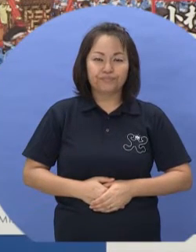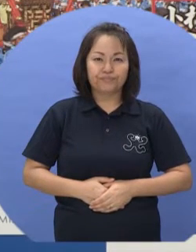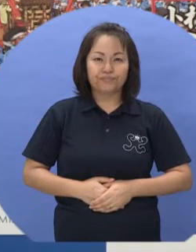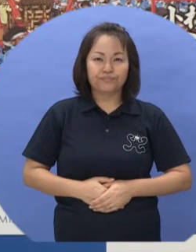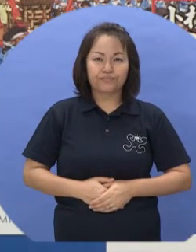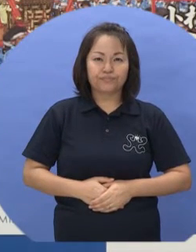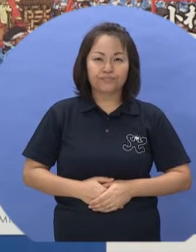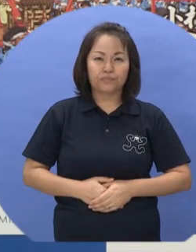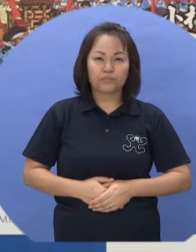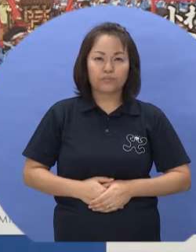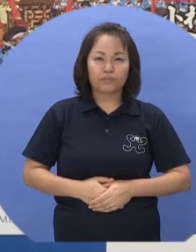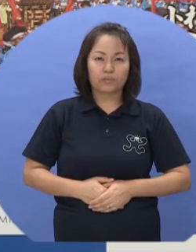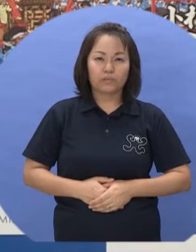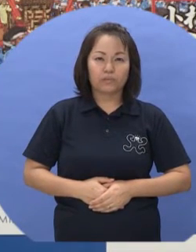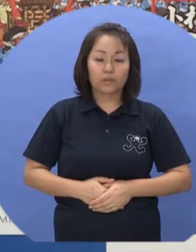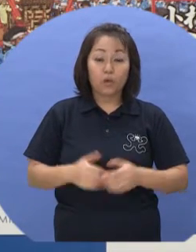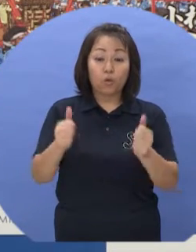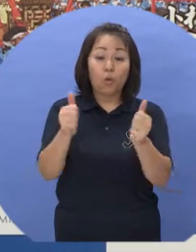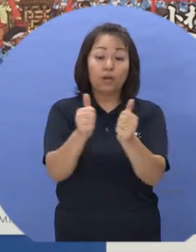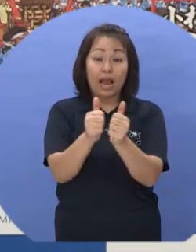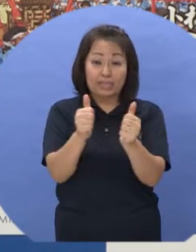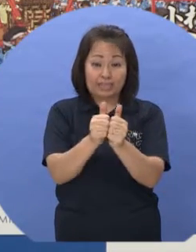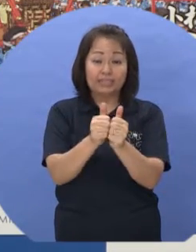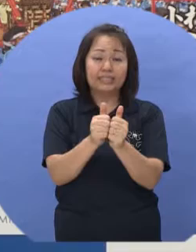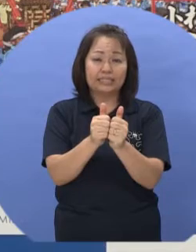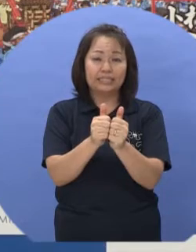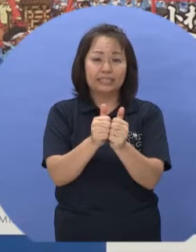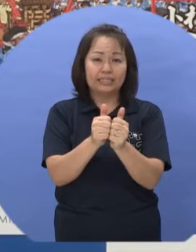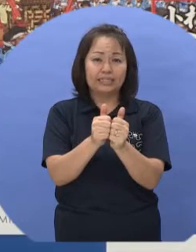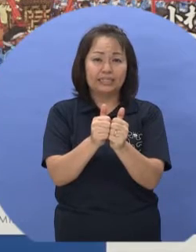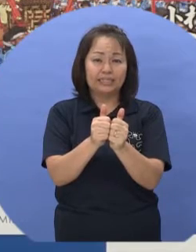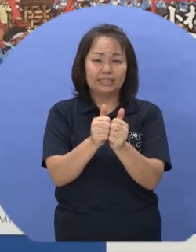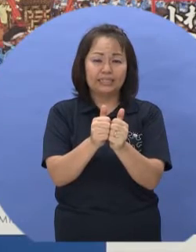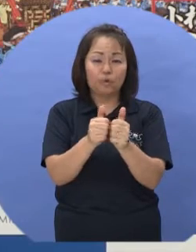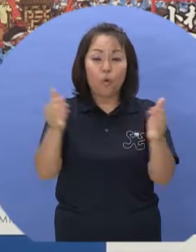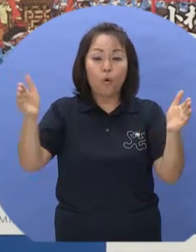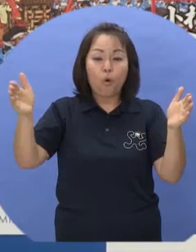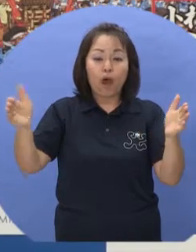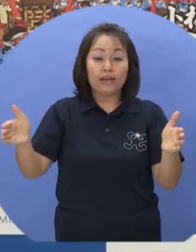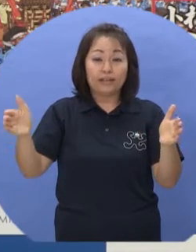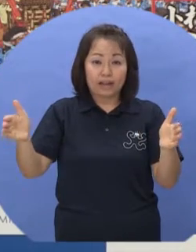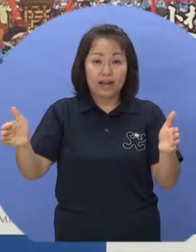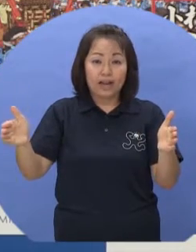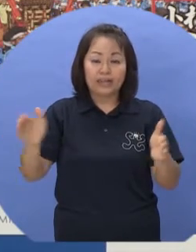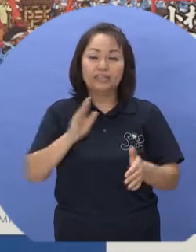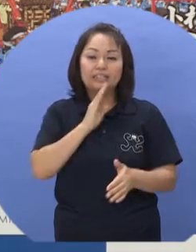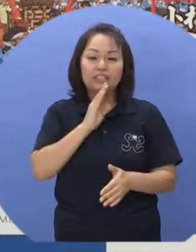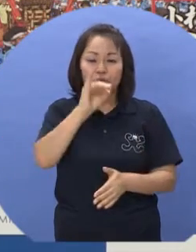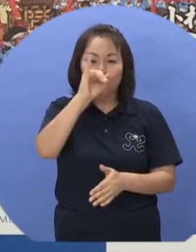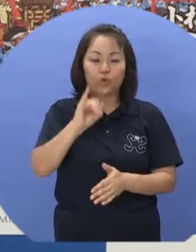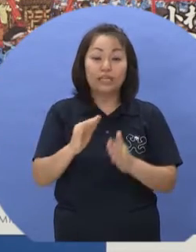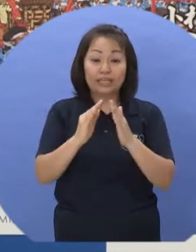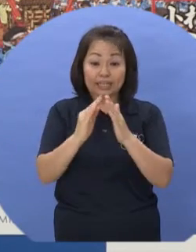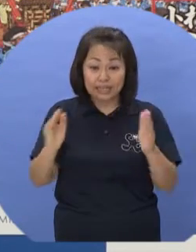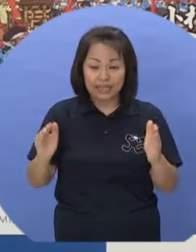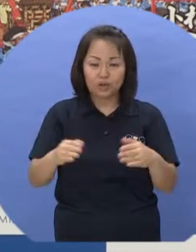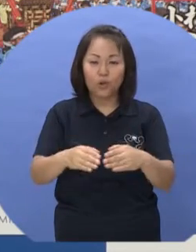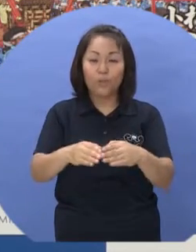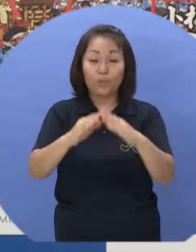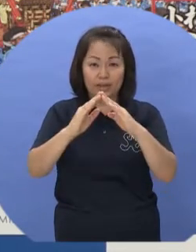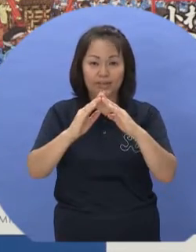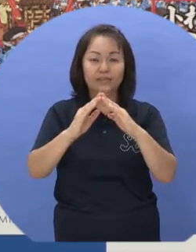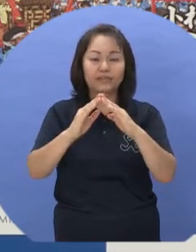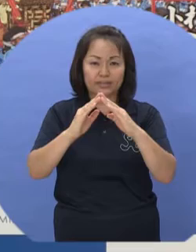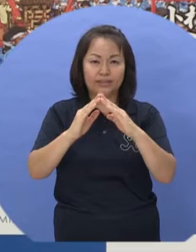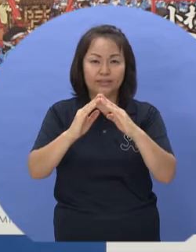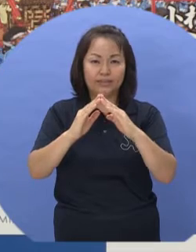このミュージアム会議でありますけれども、この間実はこの実行委員会というものを立ち上げていただきながらです